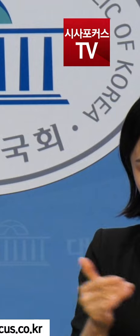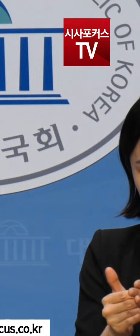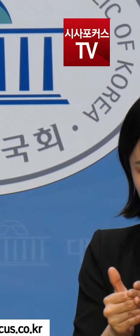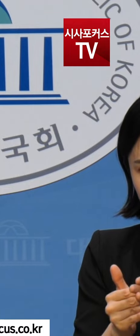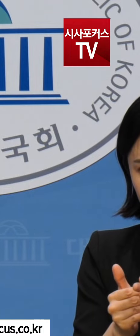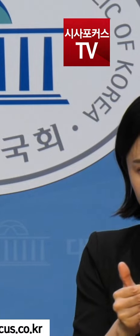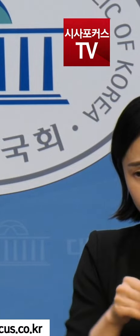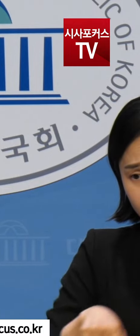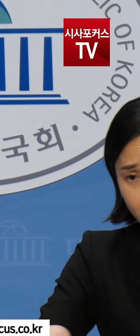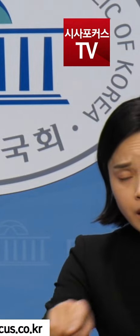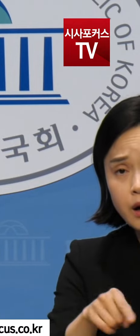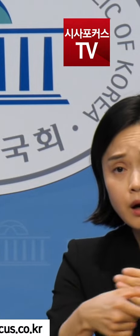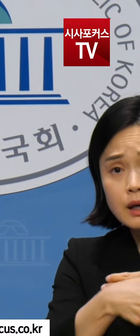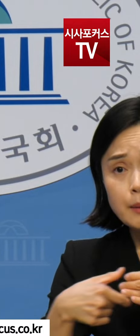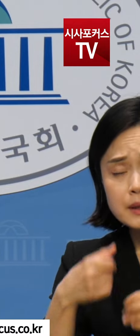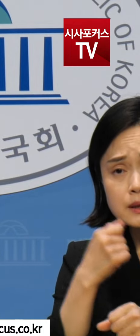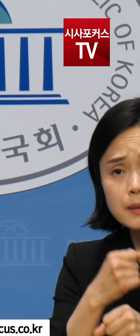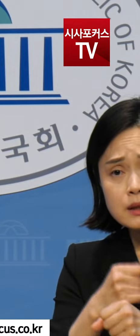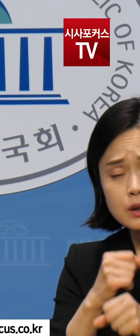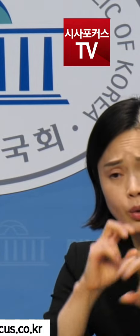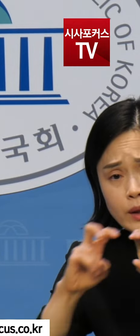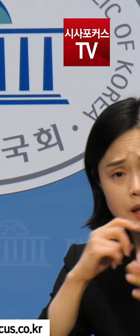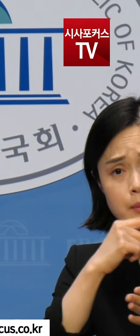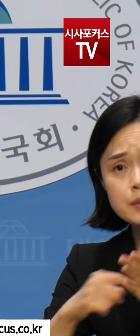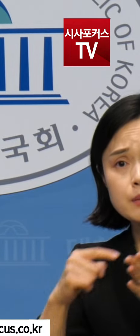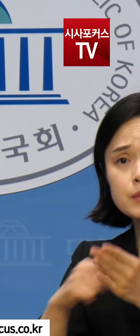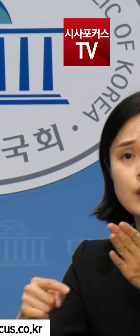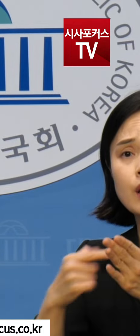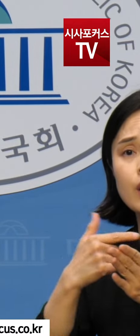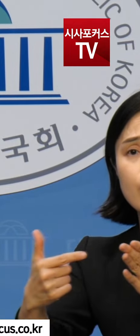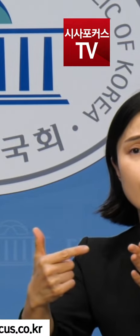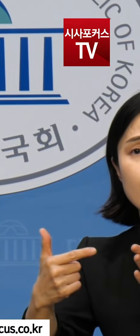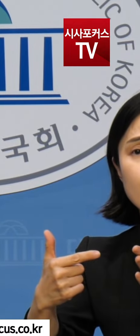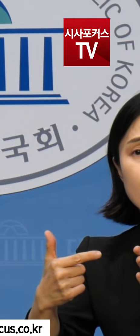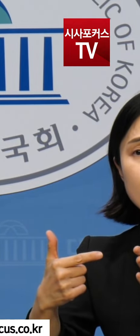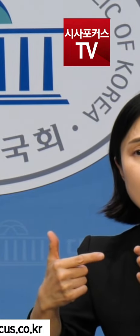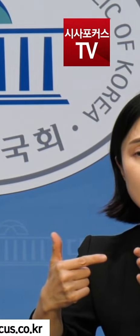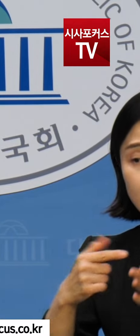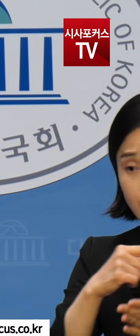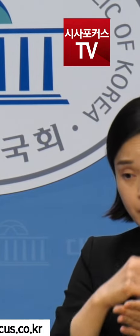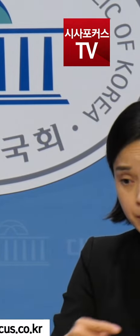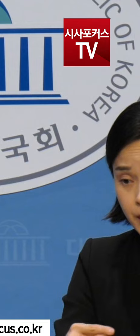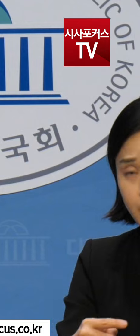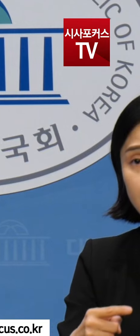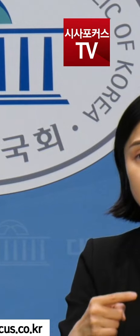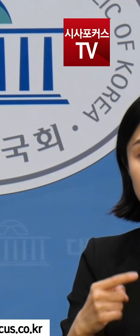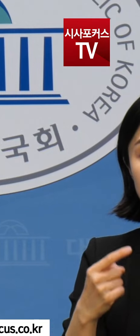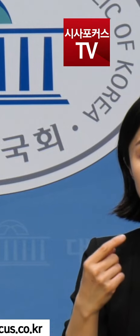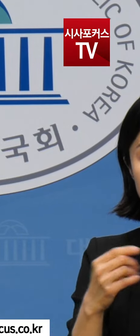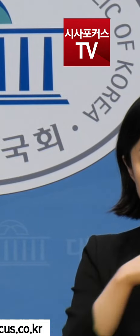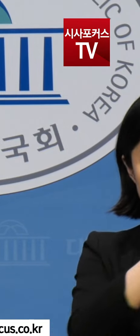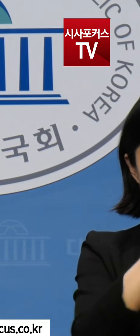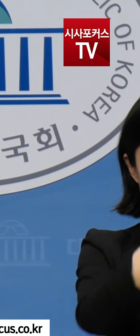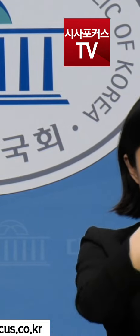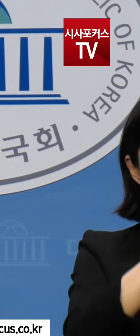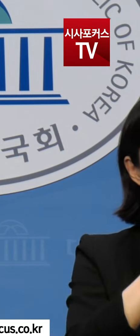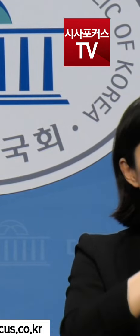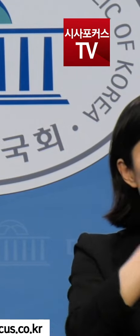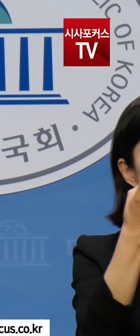되었다. 이와 같은 상황을 정리해보면 라벨지 피해 기업의 손해는 환경부의 변덕으로 인한